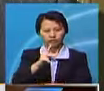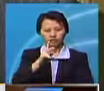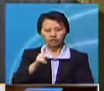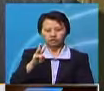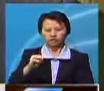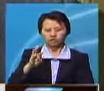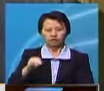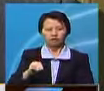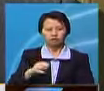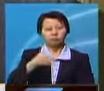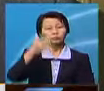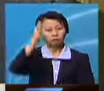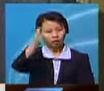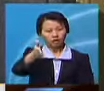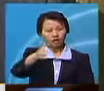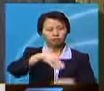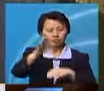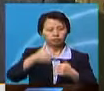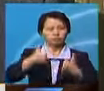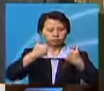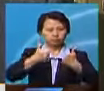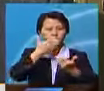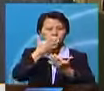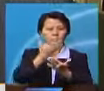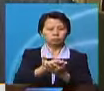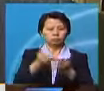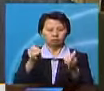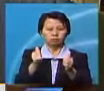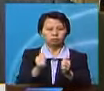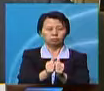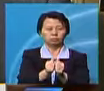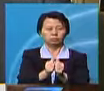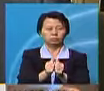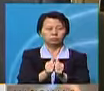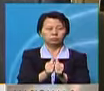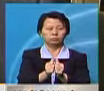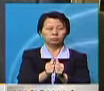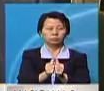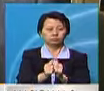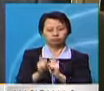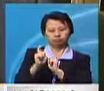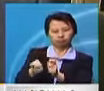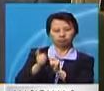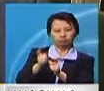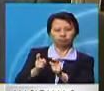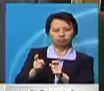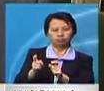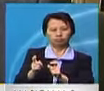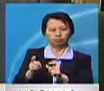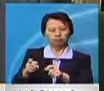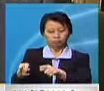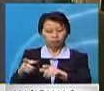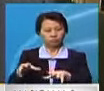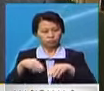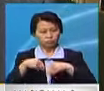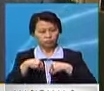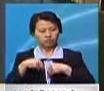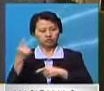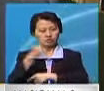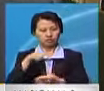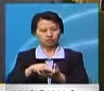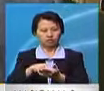akan lebih cemerlang dengan penganugerahan yang timbul pada hari ini. Dan saya yakin di bawah